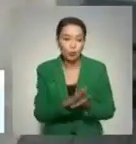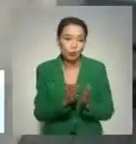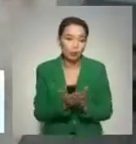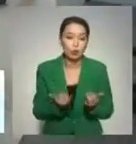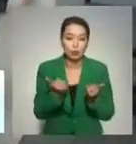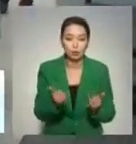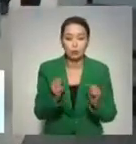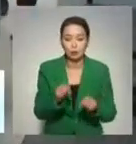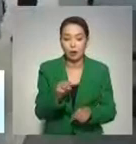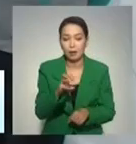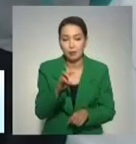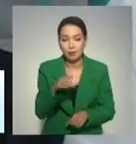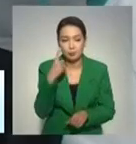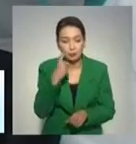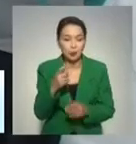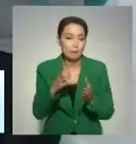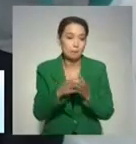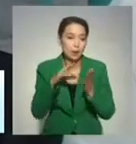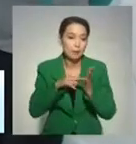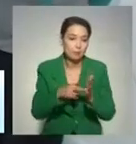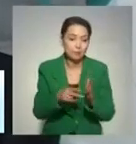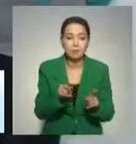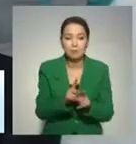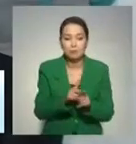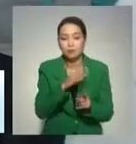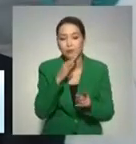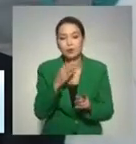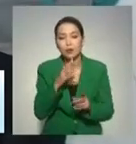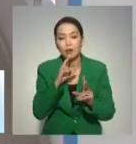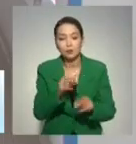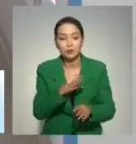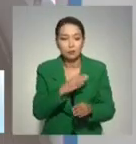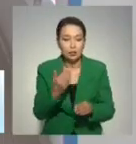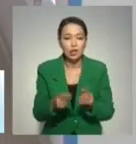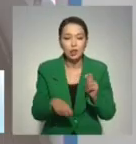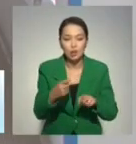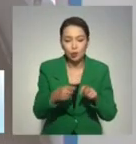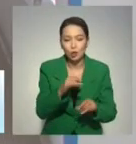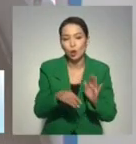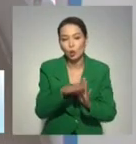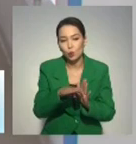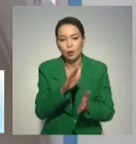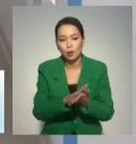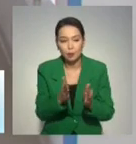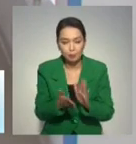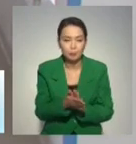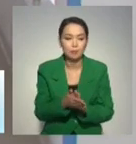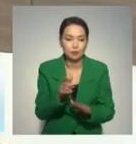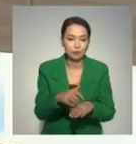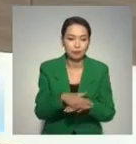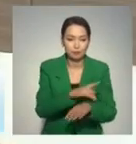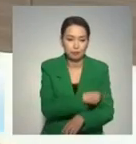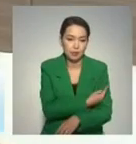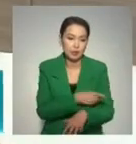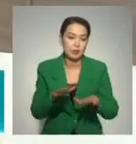считают аманатовцы. В рамках партийного проекта они составили ряд рекомендаций по устранению нарушений и улучшению условий для медучреждений.